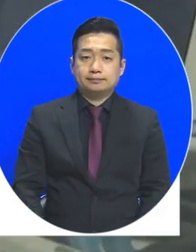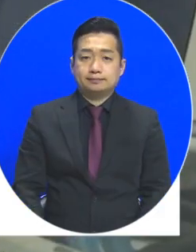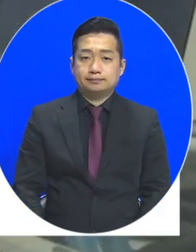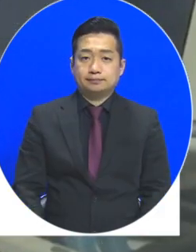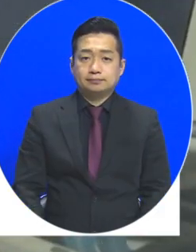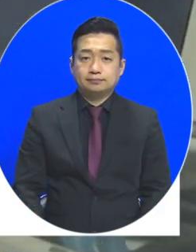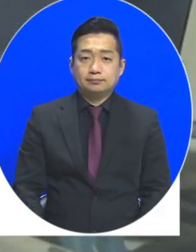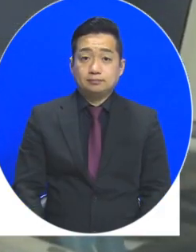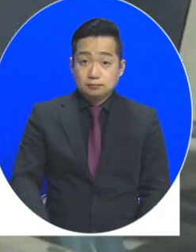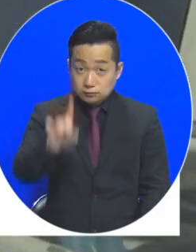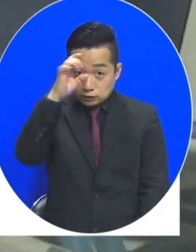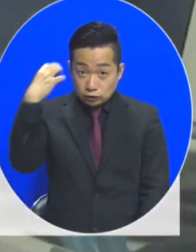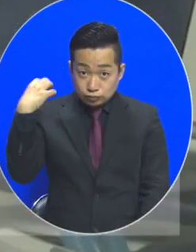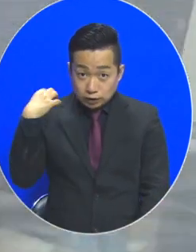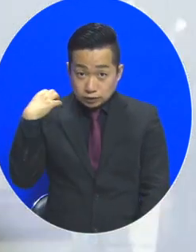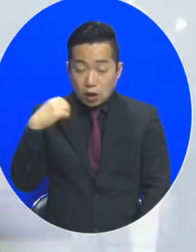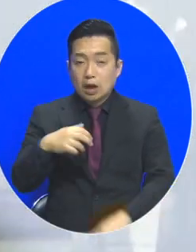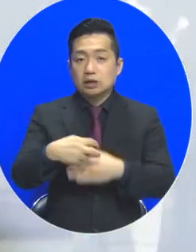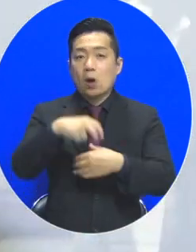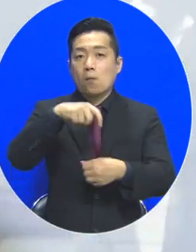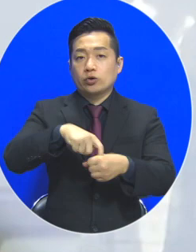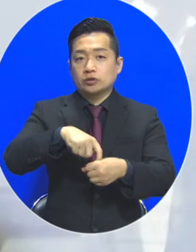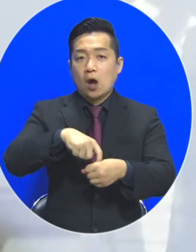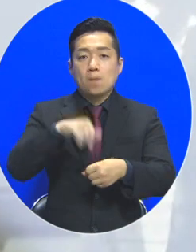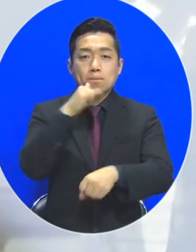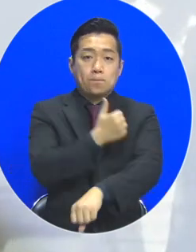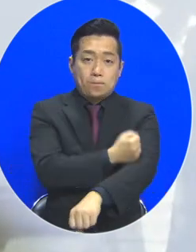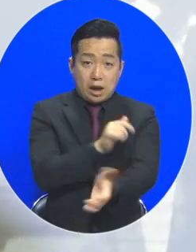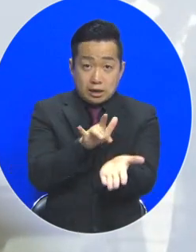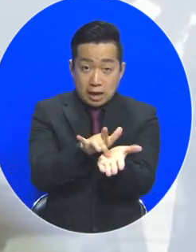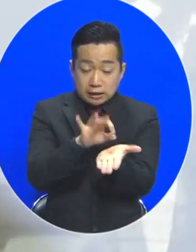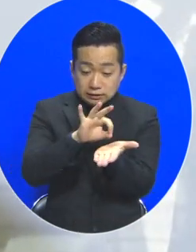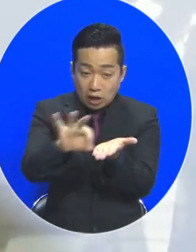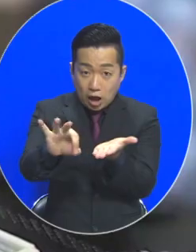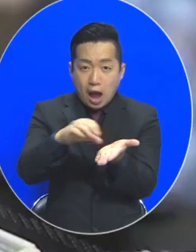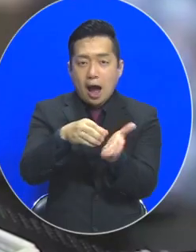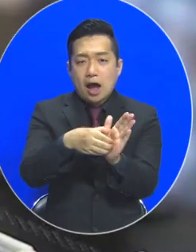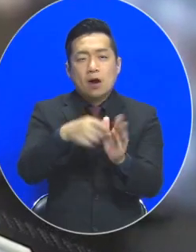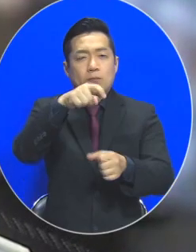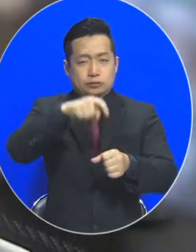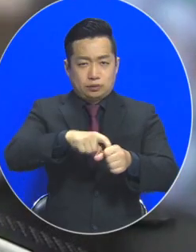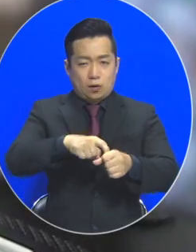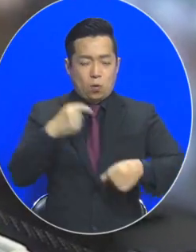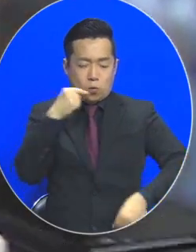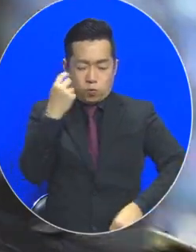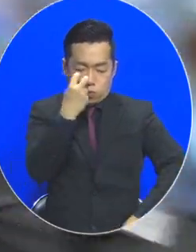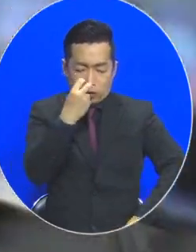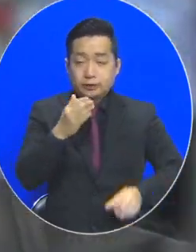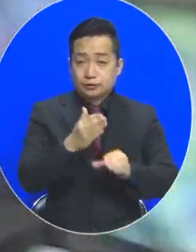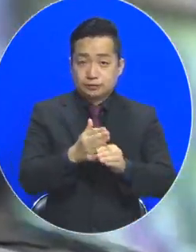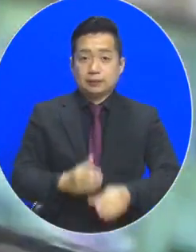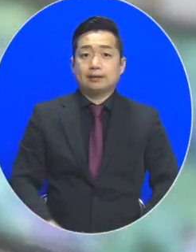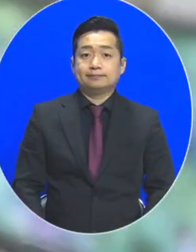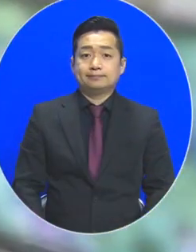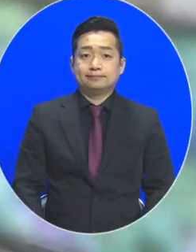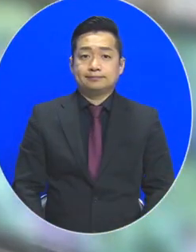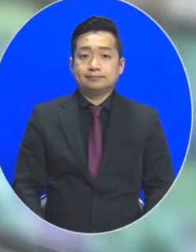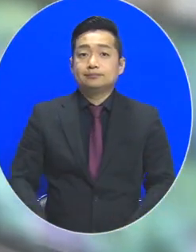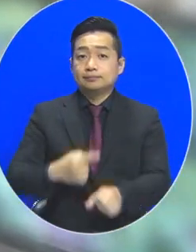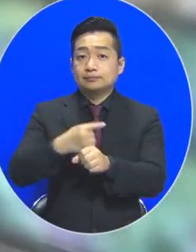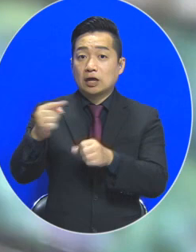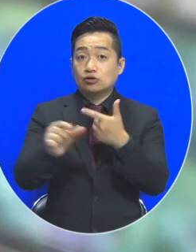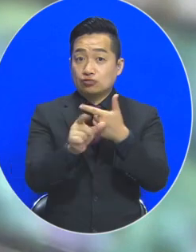상존합니다. 정부는 의료용 마약류가 안전하고 적정하게 쓰일 수 있도록 엄격히 관리하고 있습니다.